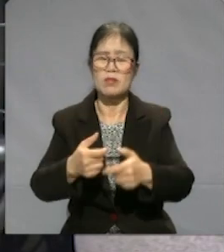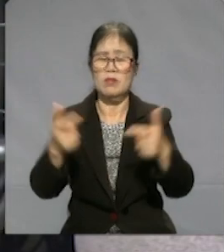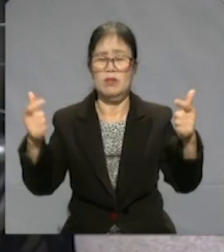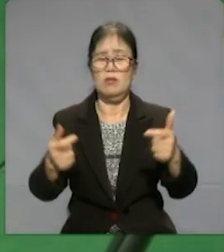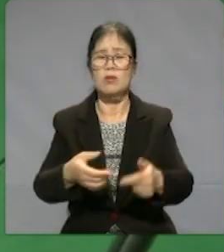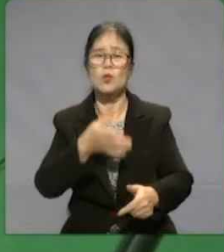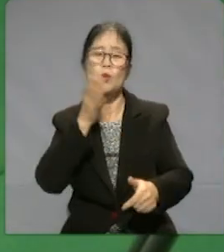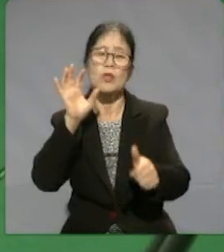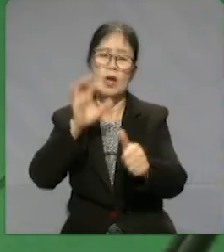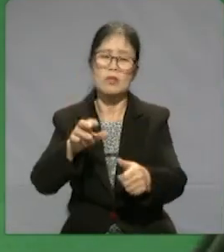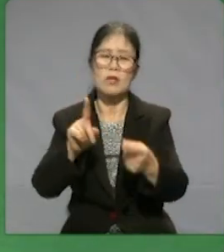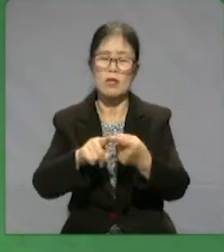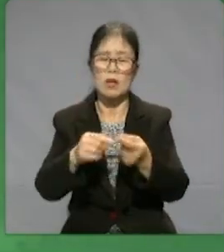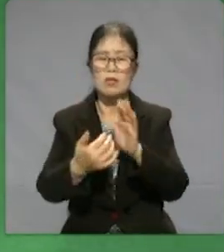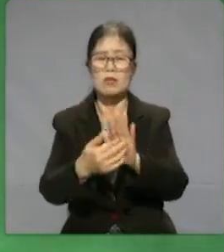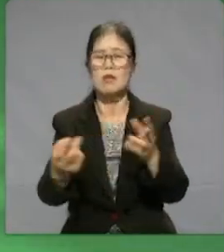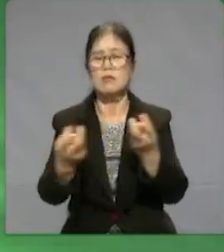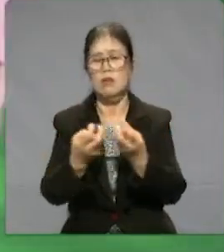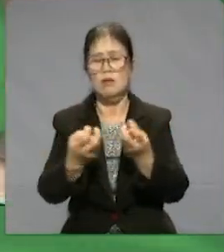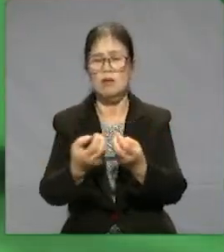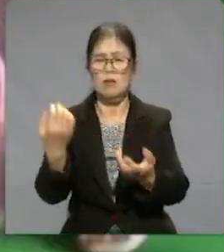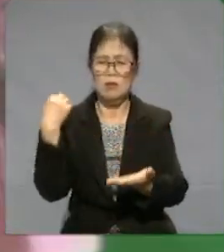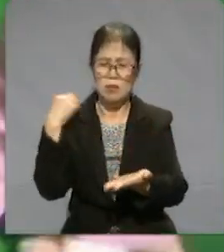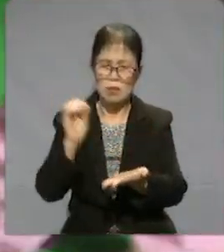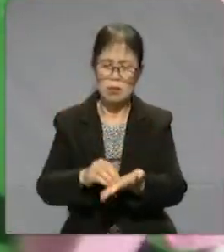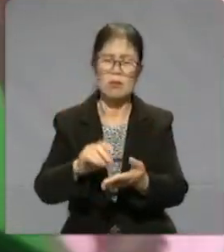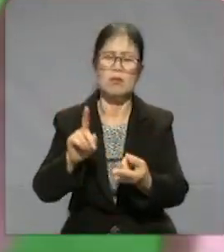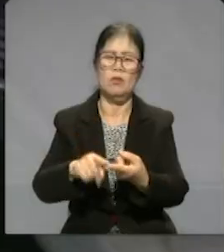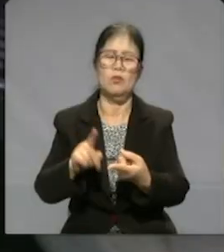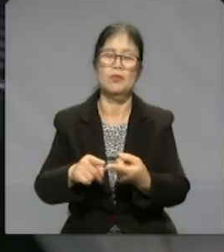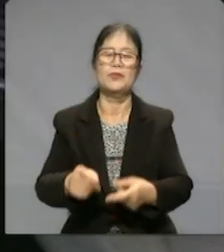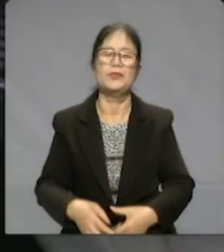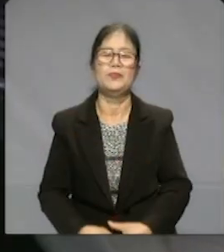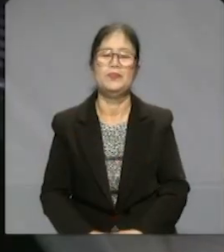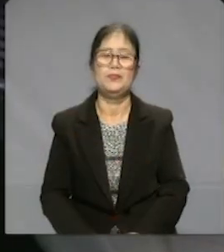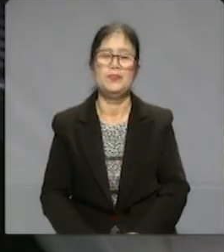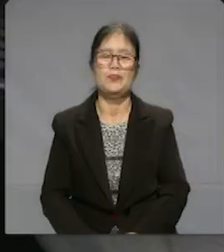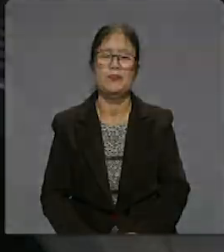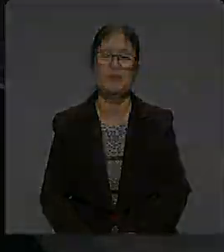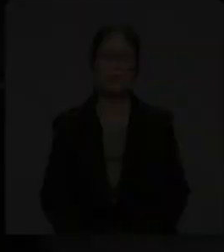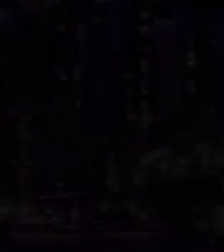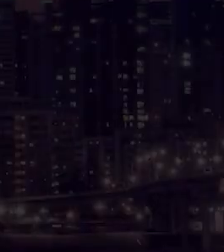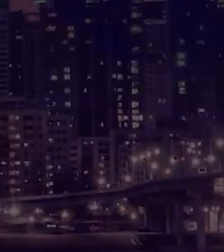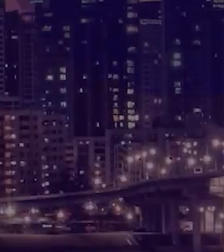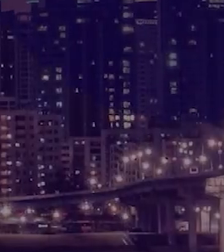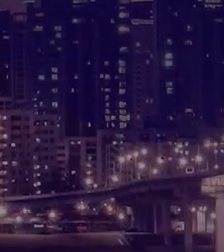노인학대에 대한 대책은 제자리 걸음입니다. OBS 뉴스 백소민입니다.